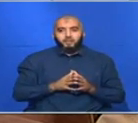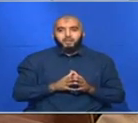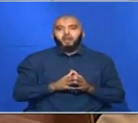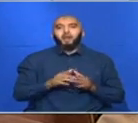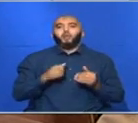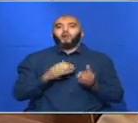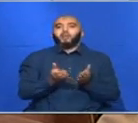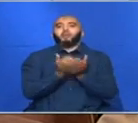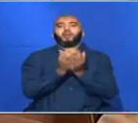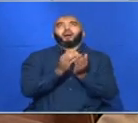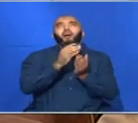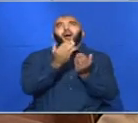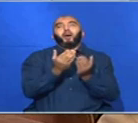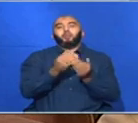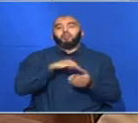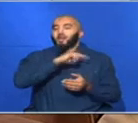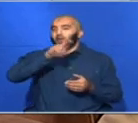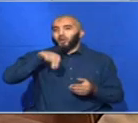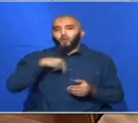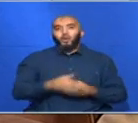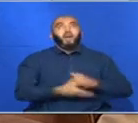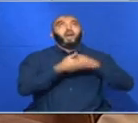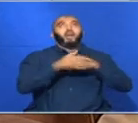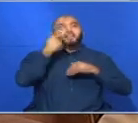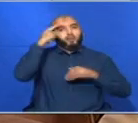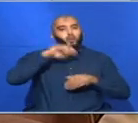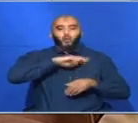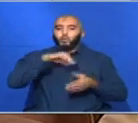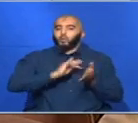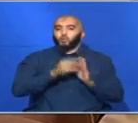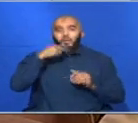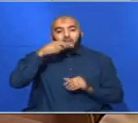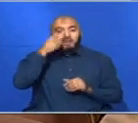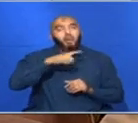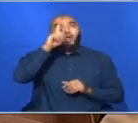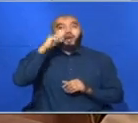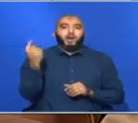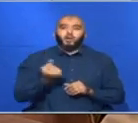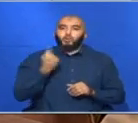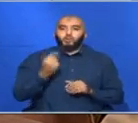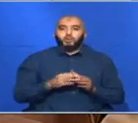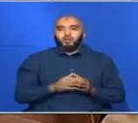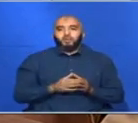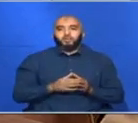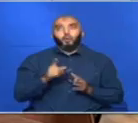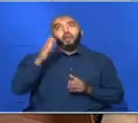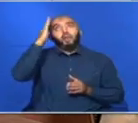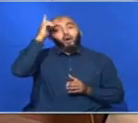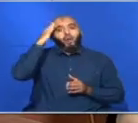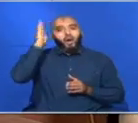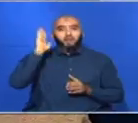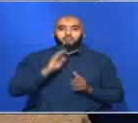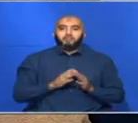عز وجل ان يوفقنا واياكم الى ذكره وشكره وحسن عبادته والله اعلم